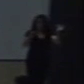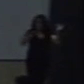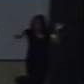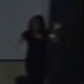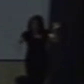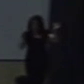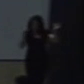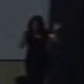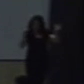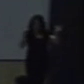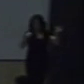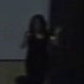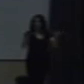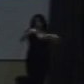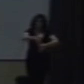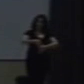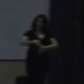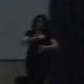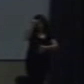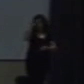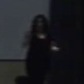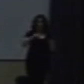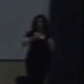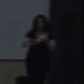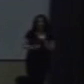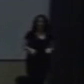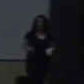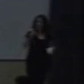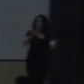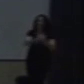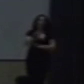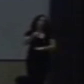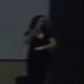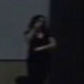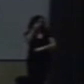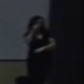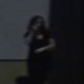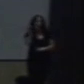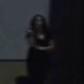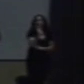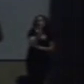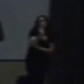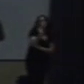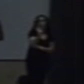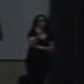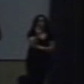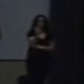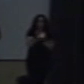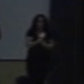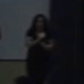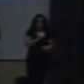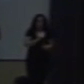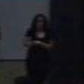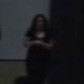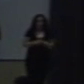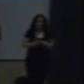dèiem una miqueta, no? Tampoc al final a l'espectador, a la persona que també és part d'aquesta societat, que també participa,